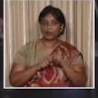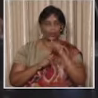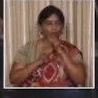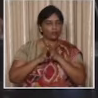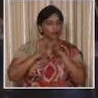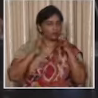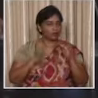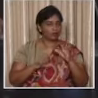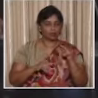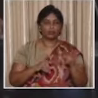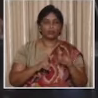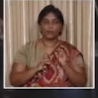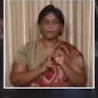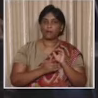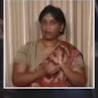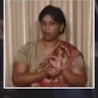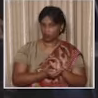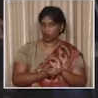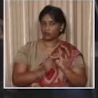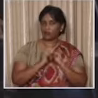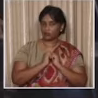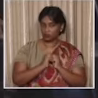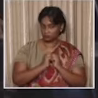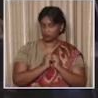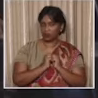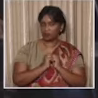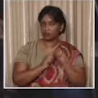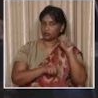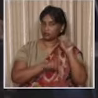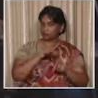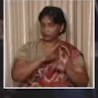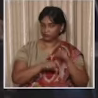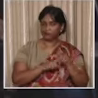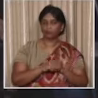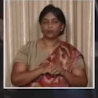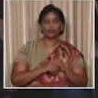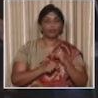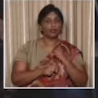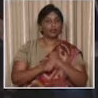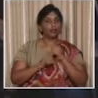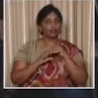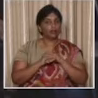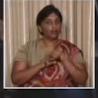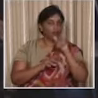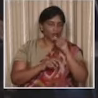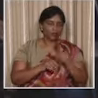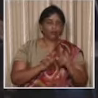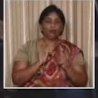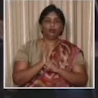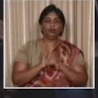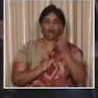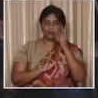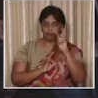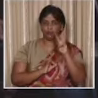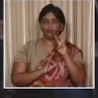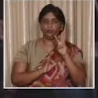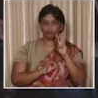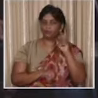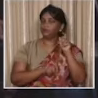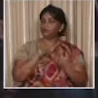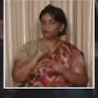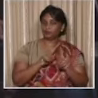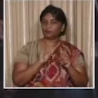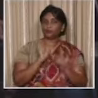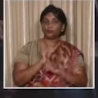बहुत इन्े पौद्गलिकांशे रखिया कर्ण श्रमिक राज्य सेवे इन्े अतटम लक्ष दहतुनक्वगे प्रमाण